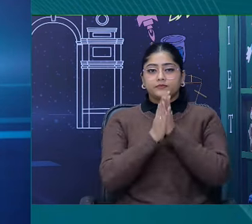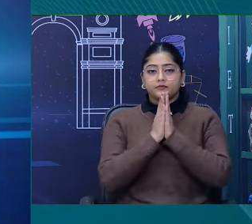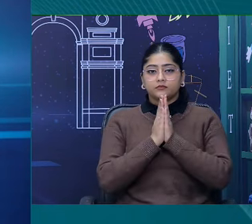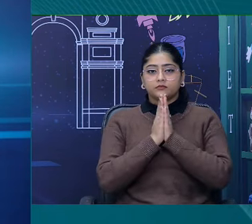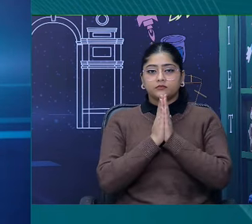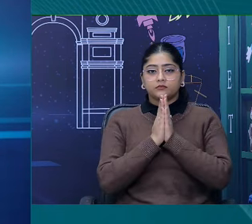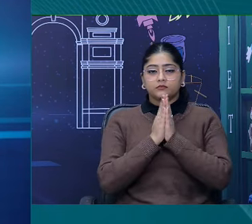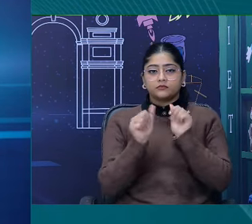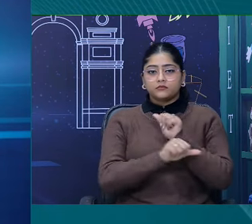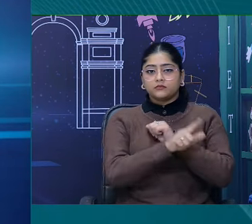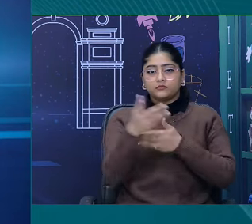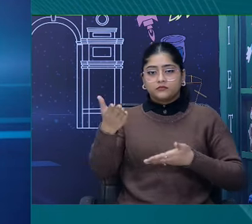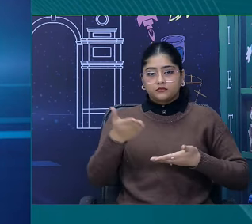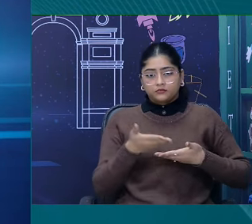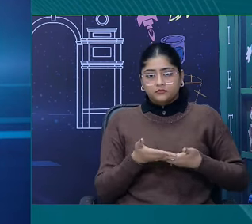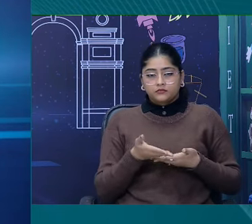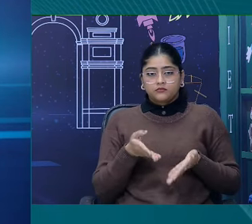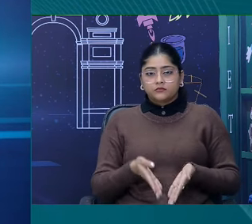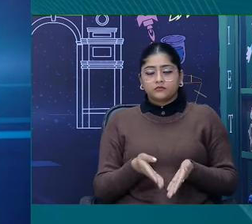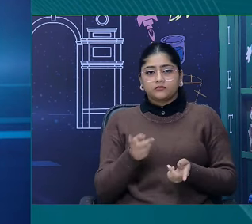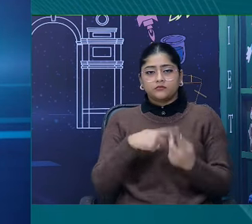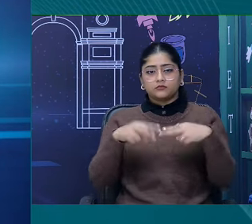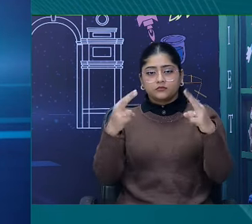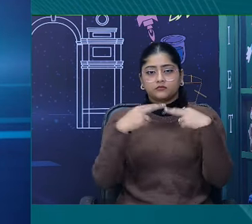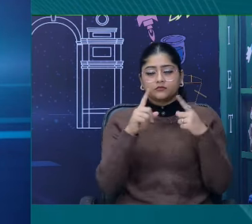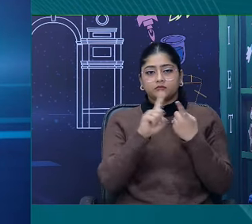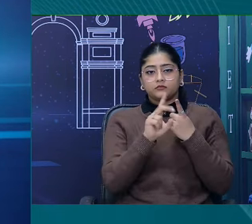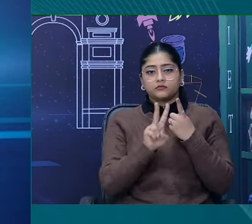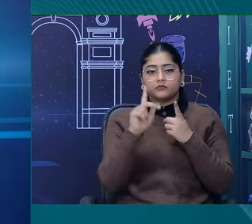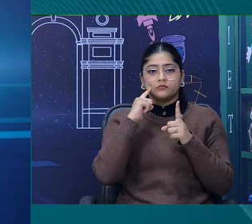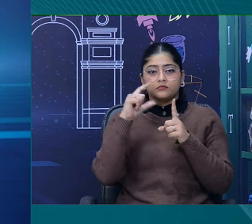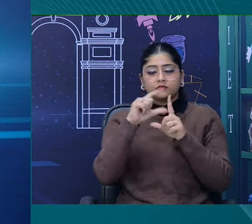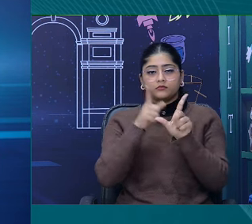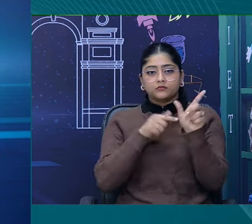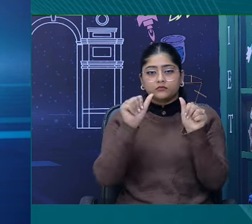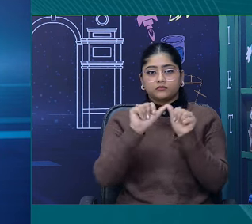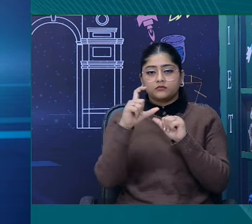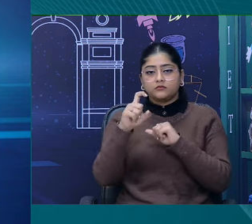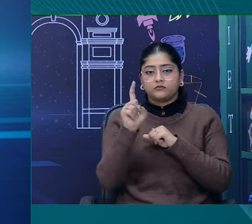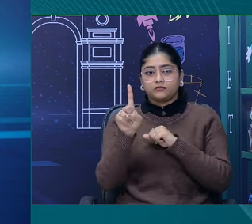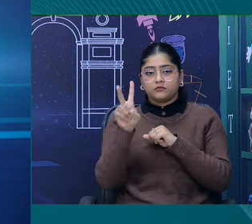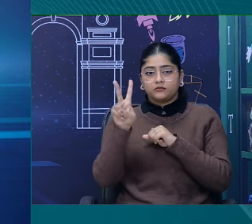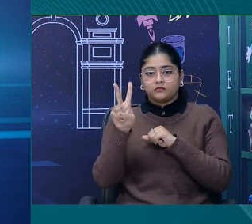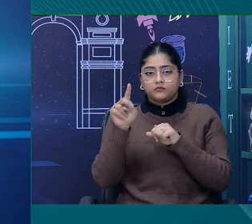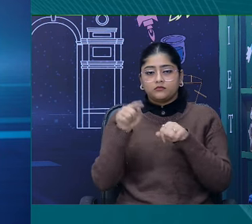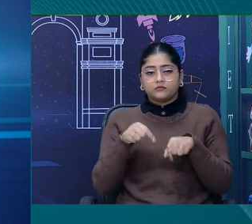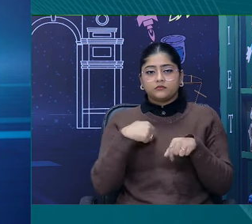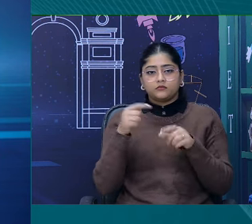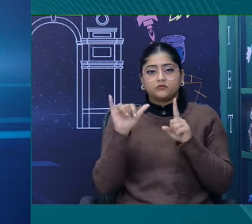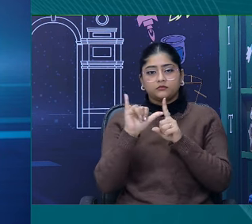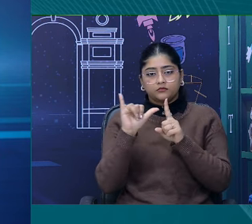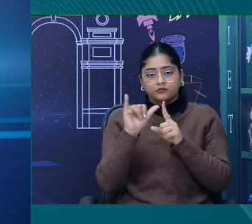नमस्कार आप सभी का बहुत-बहुत स्वागत है आप देख रहे हैं ई विद्या चैनल नंबर 12 और हमारा